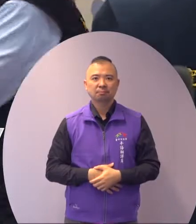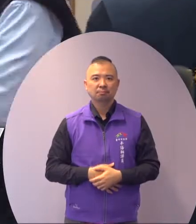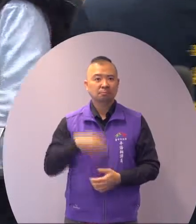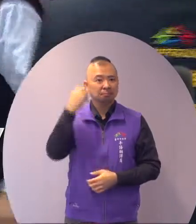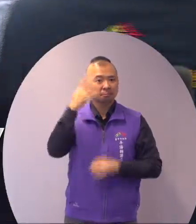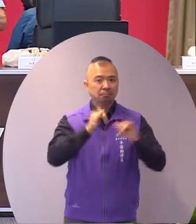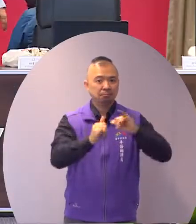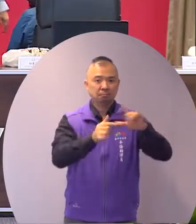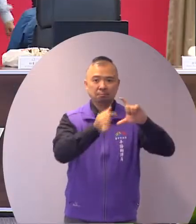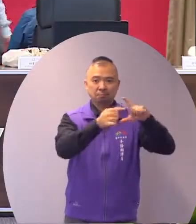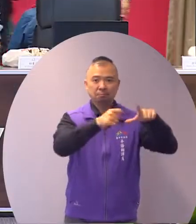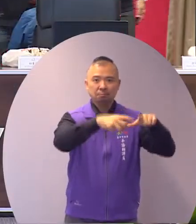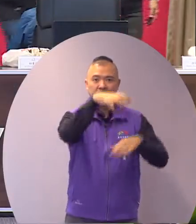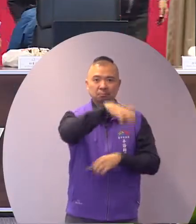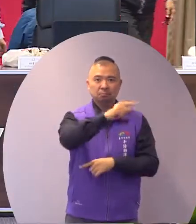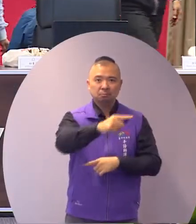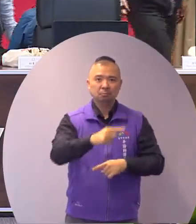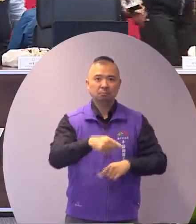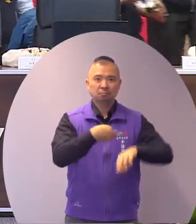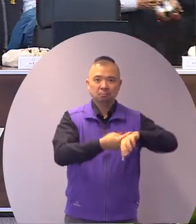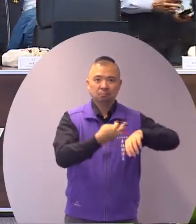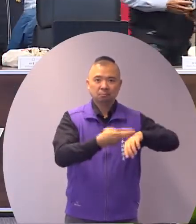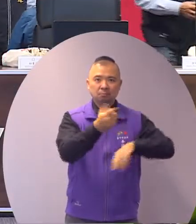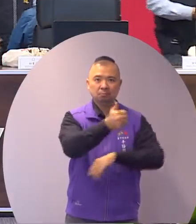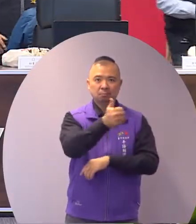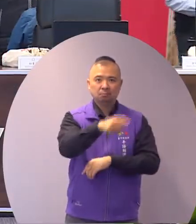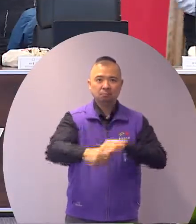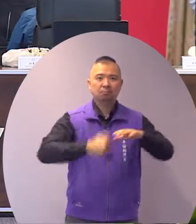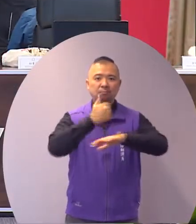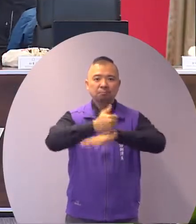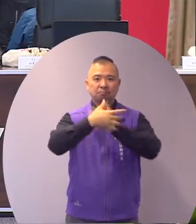请新社区公所罗明伟主席上台授奖。